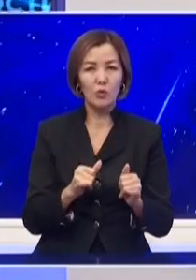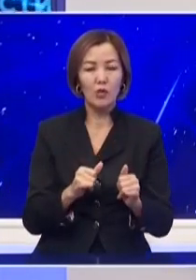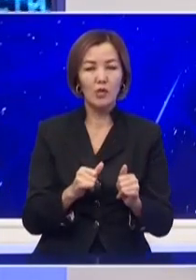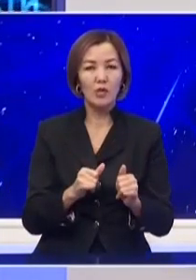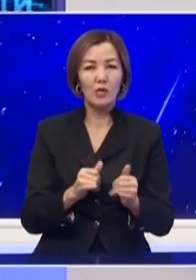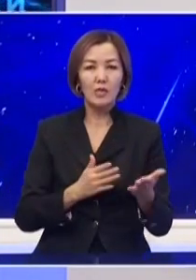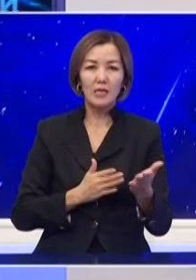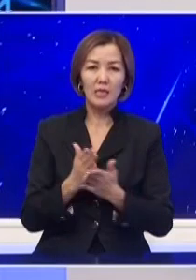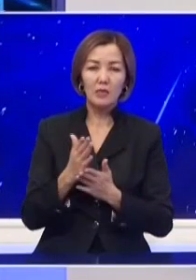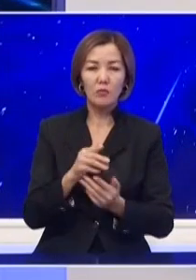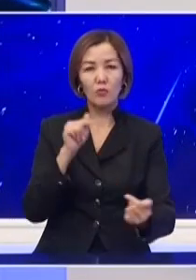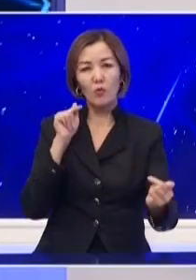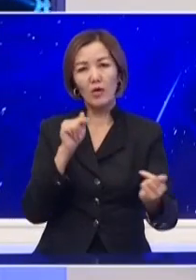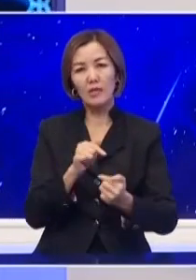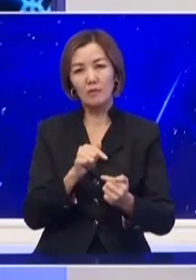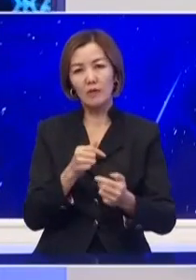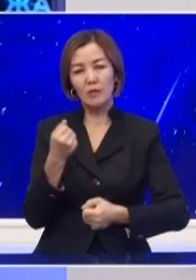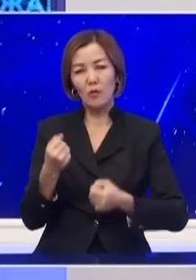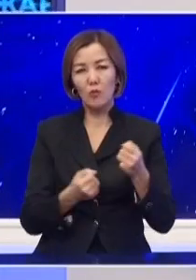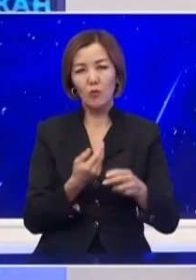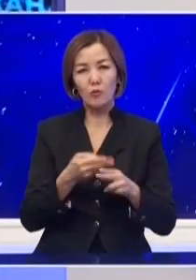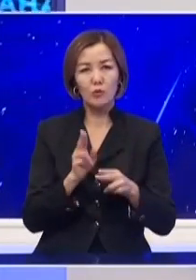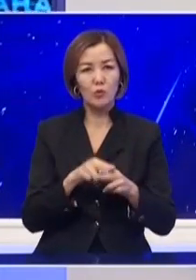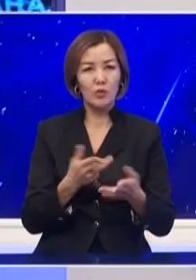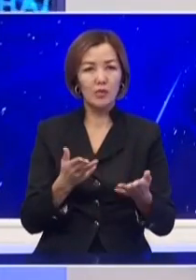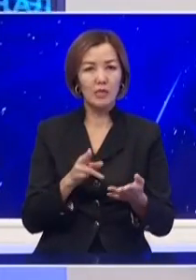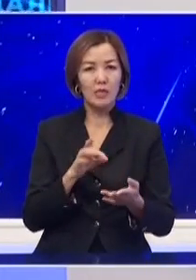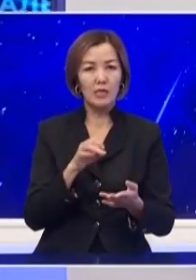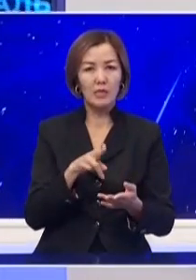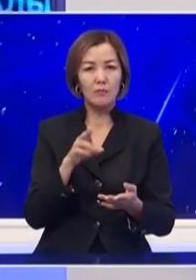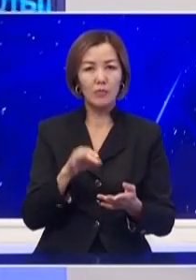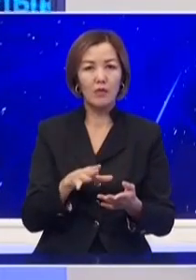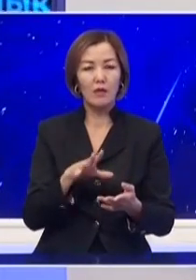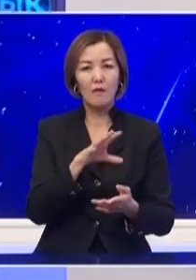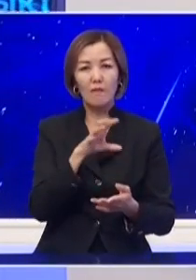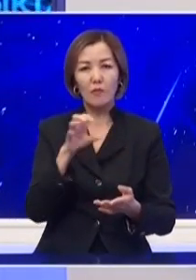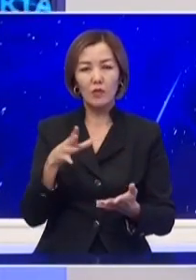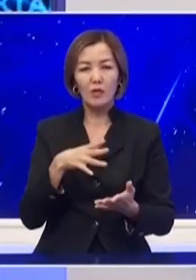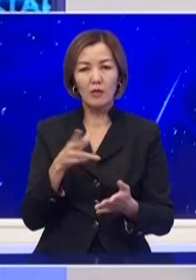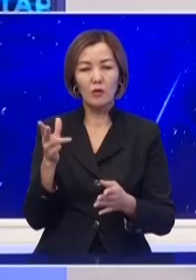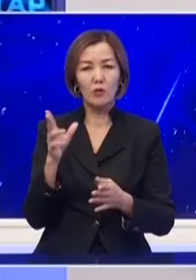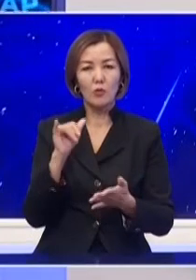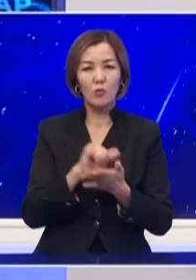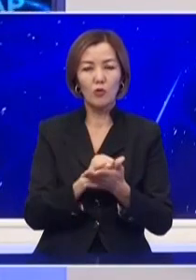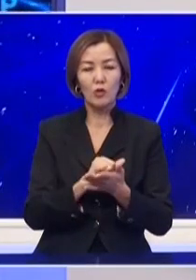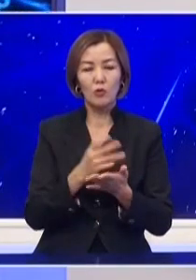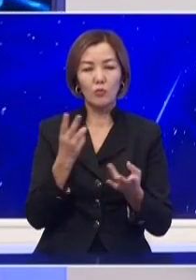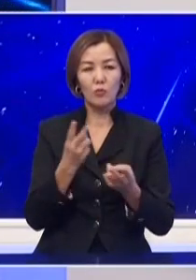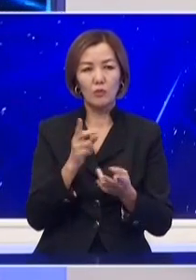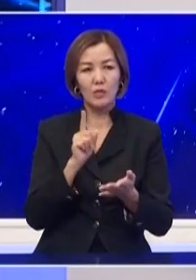жолақты кесіп, қарсы бағытқа шыққандар қатары. Сондықтан мамандар Crispy фоторадарларды қолдануға